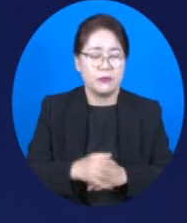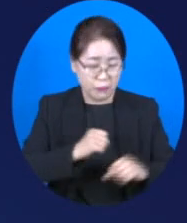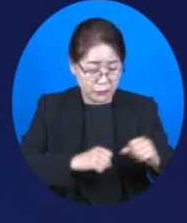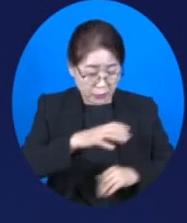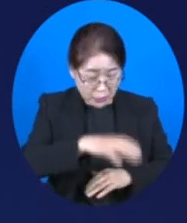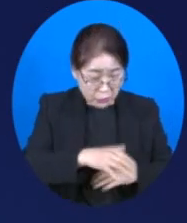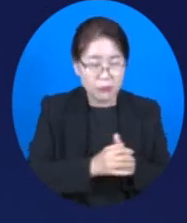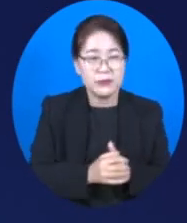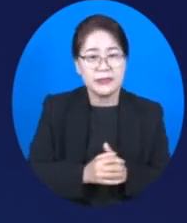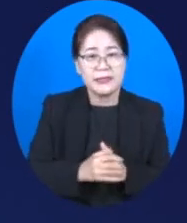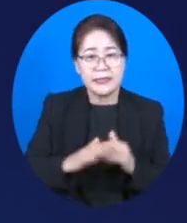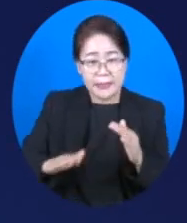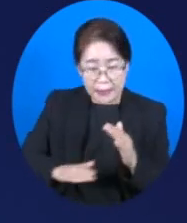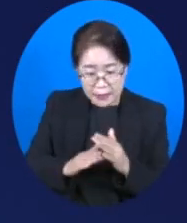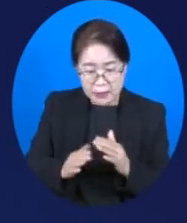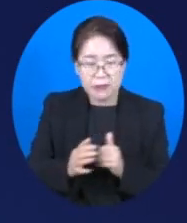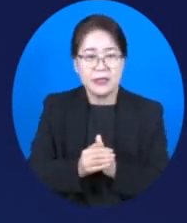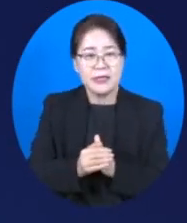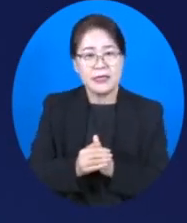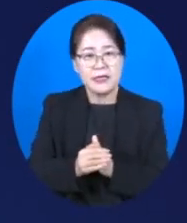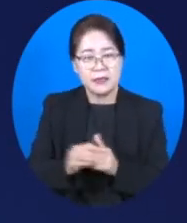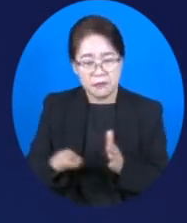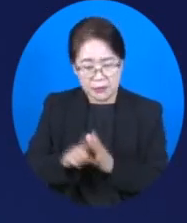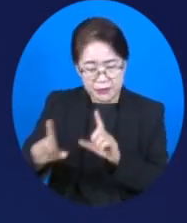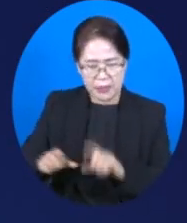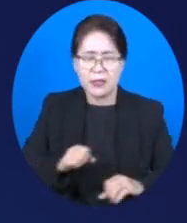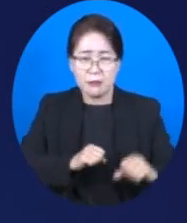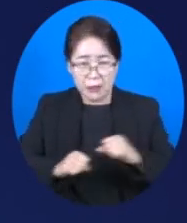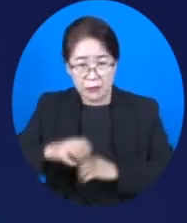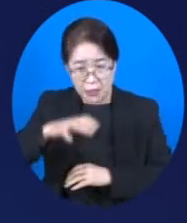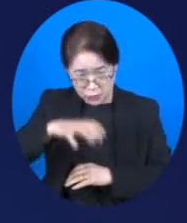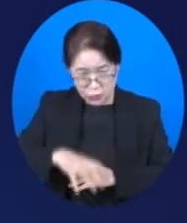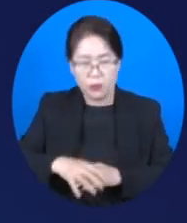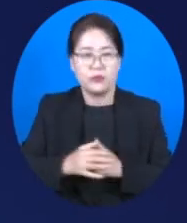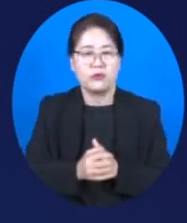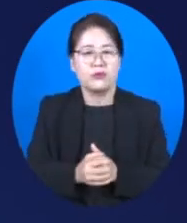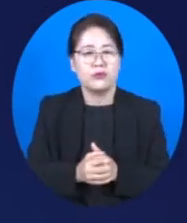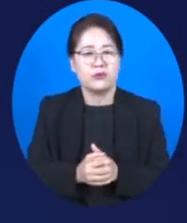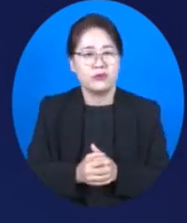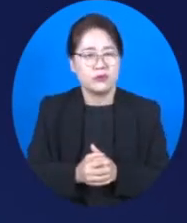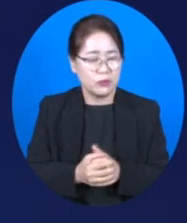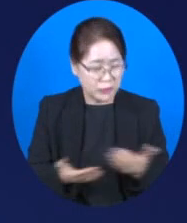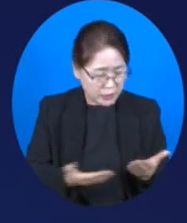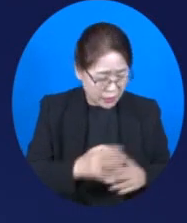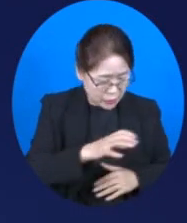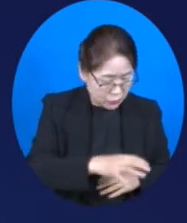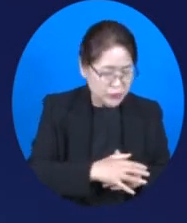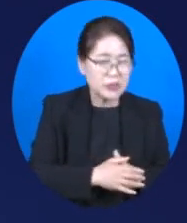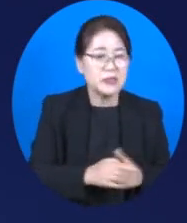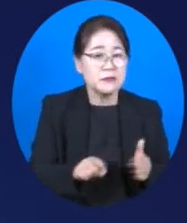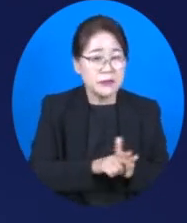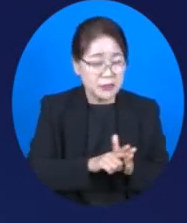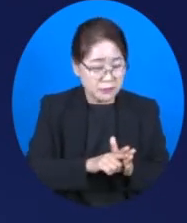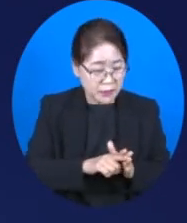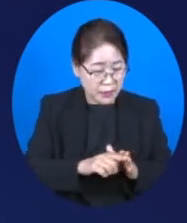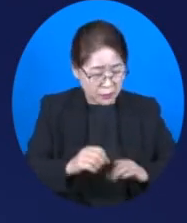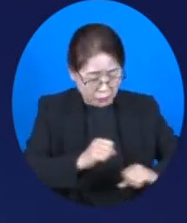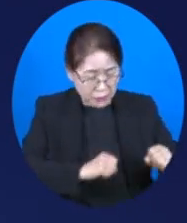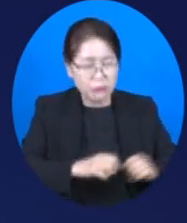여러분의 가정이 신앙생활의 무대입니다. 여러분의 일터가 신앙생활의